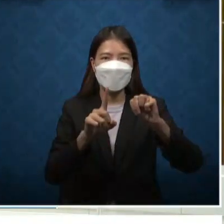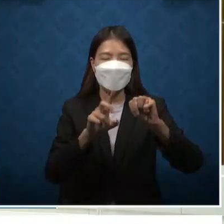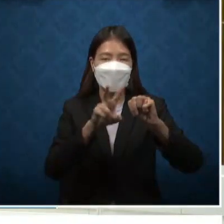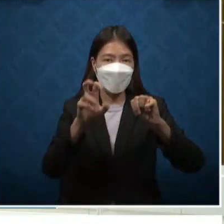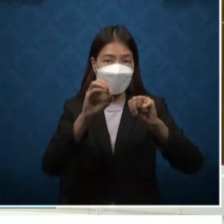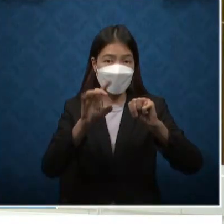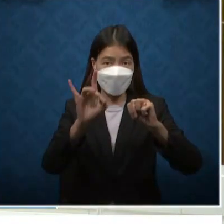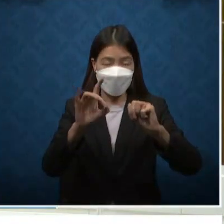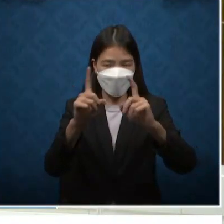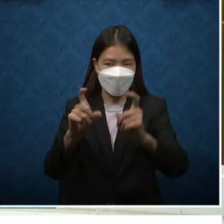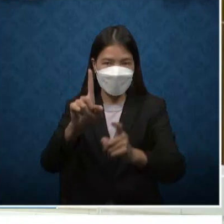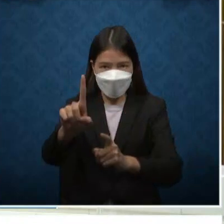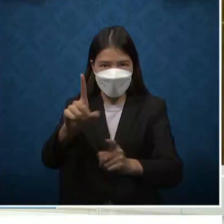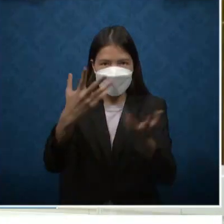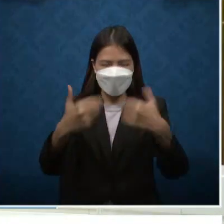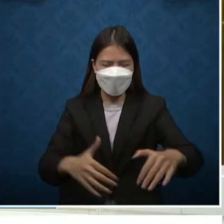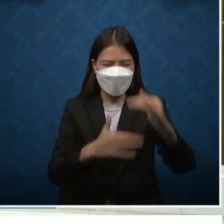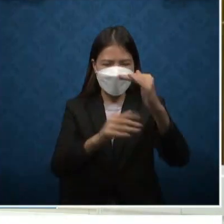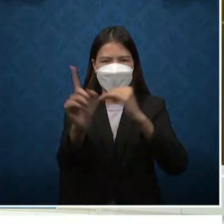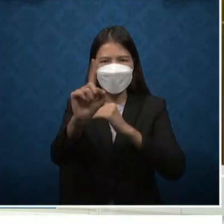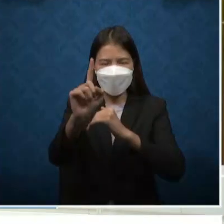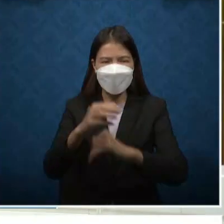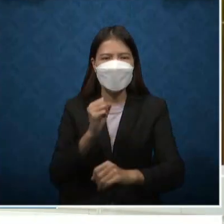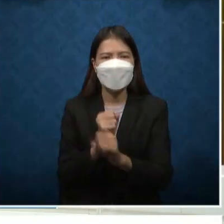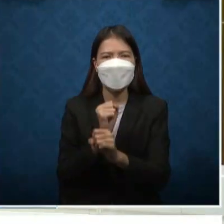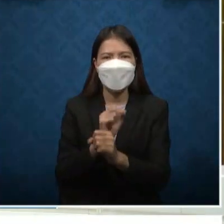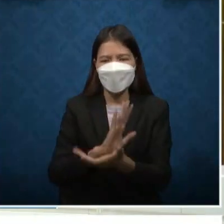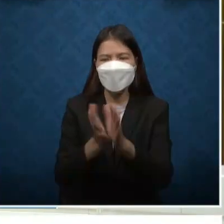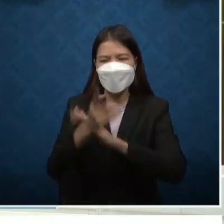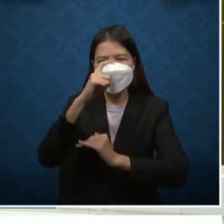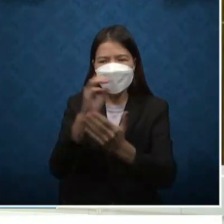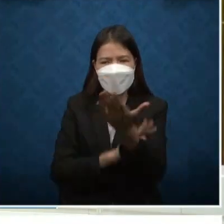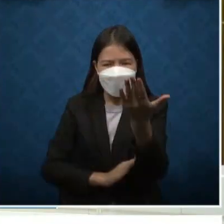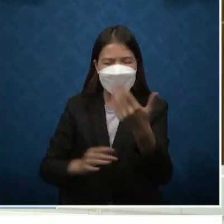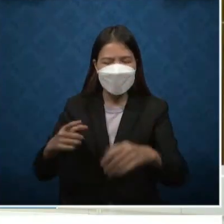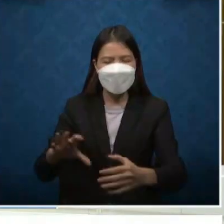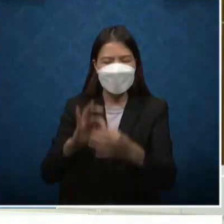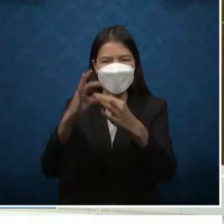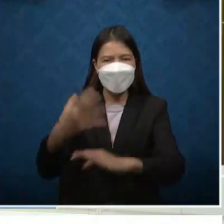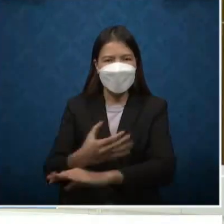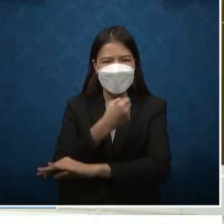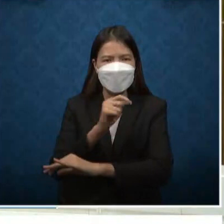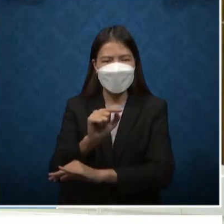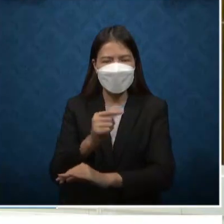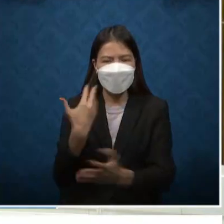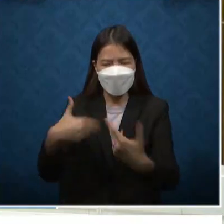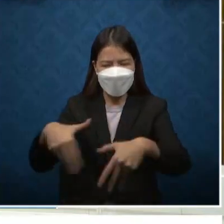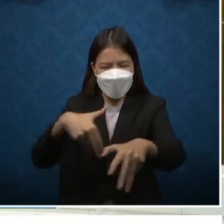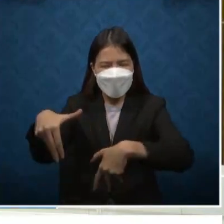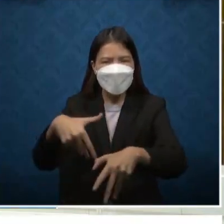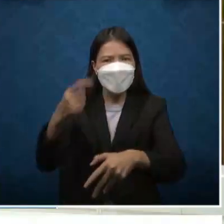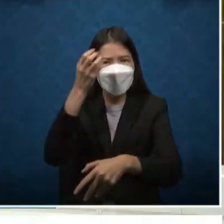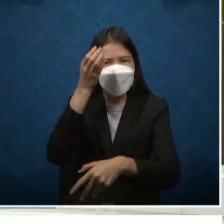อง คงเล็บหนึ่ ที่ปัญตให้ดำเนนการปฏิรูปประเทศด้านการเมืองให้ประชาชนมความรู้